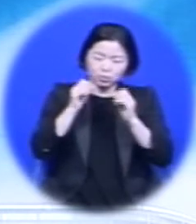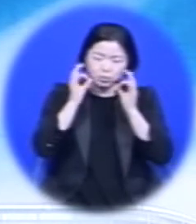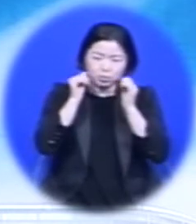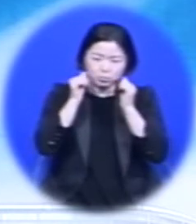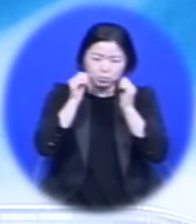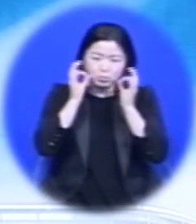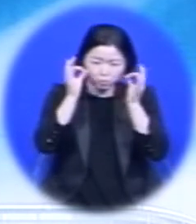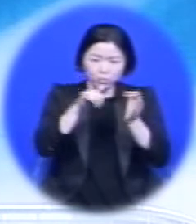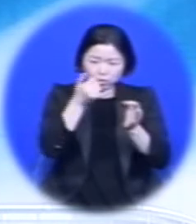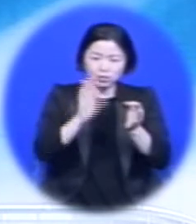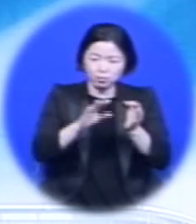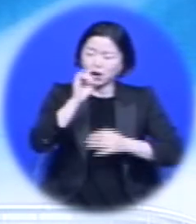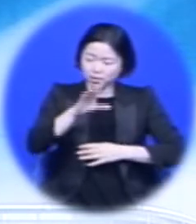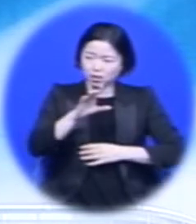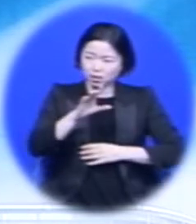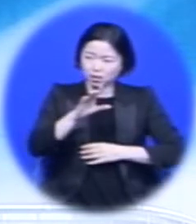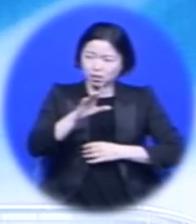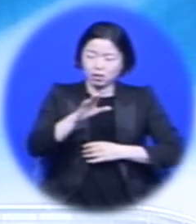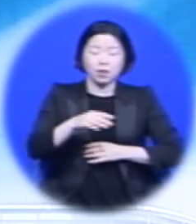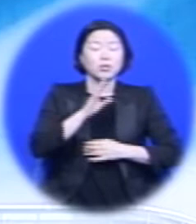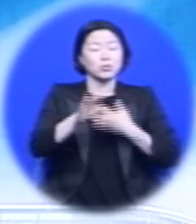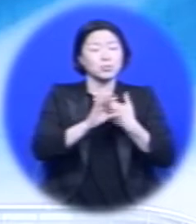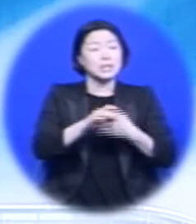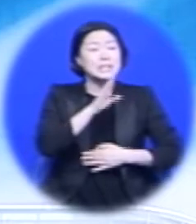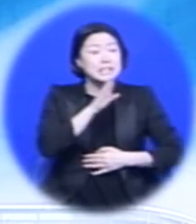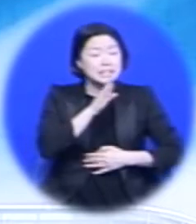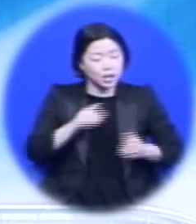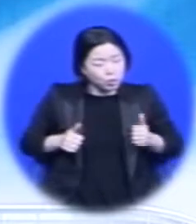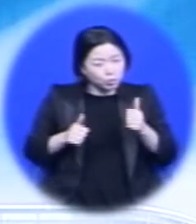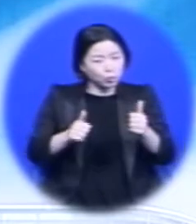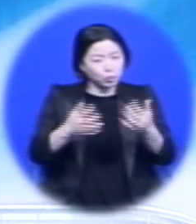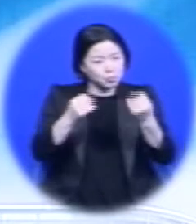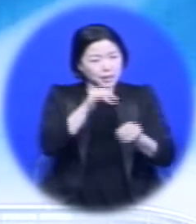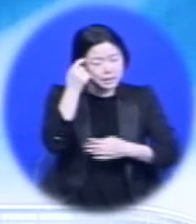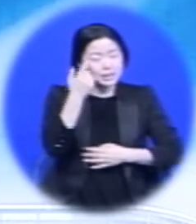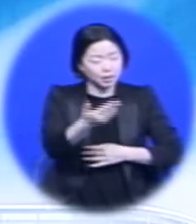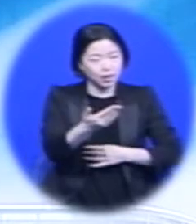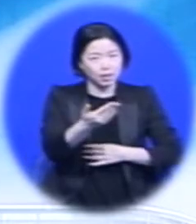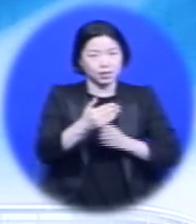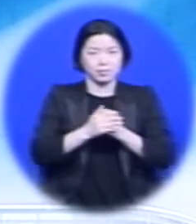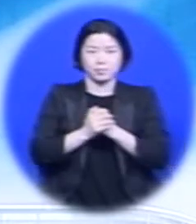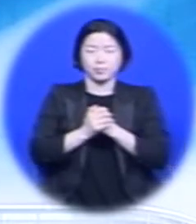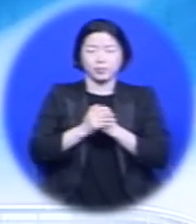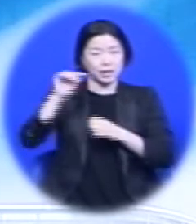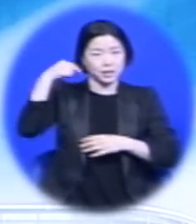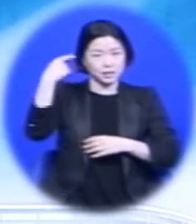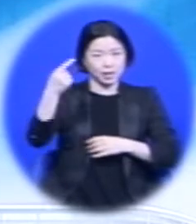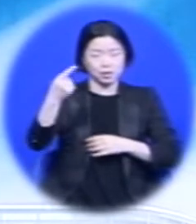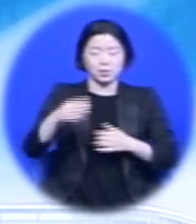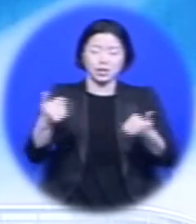됐다. 잘해보려고 노력을 했는가? 노력은 정말 했는가? 그래서 그 다음에 상담을 할